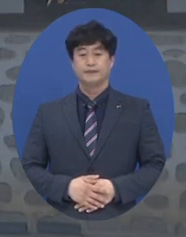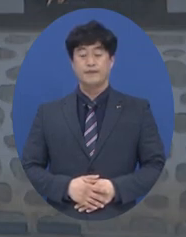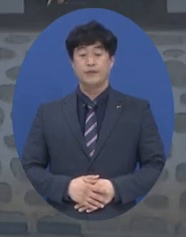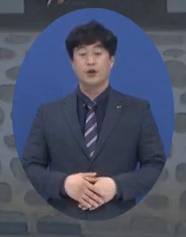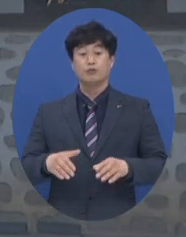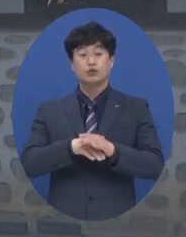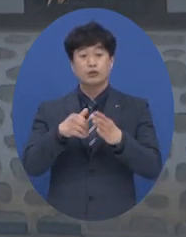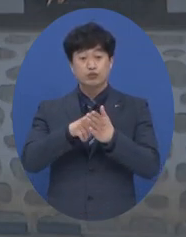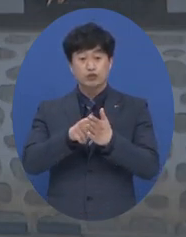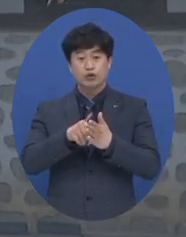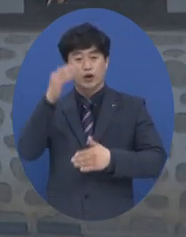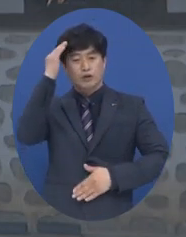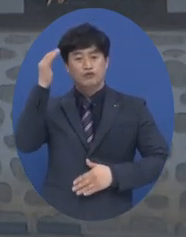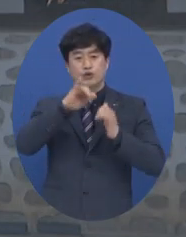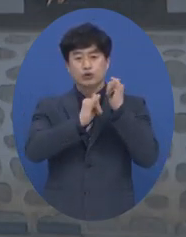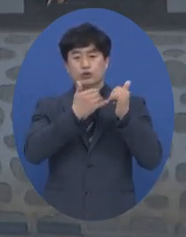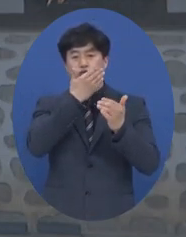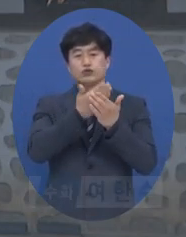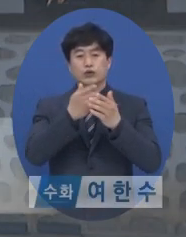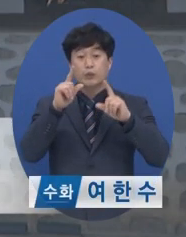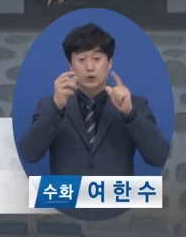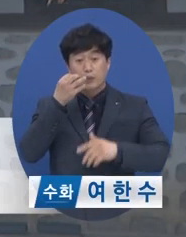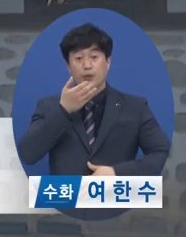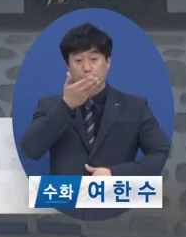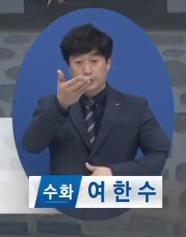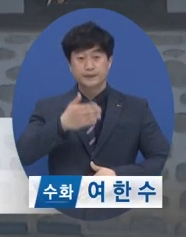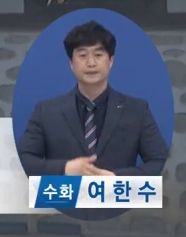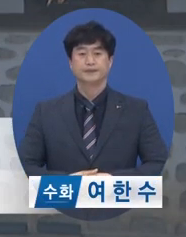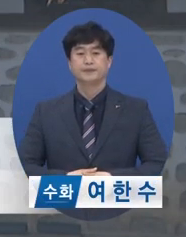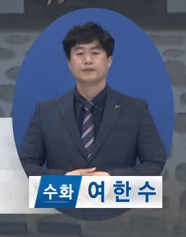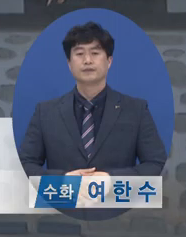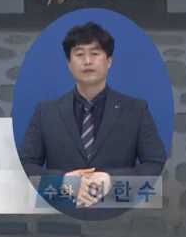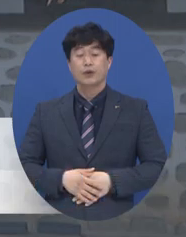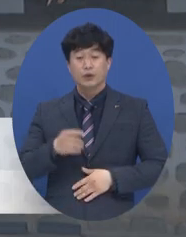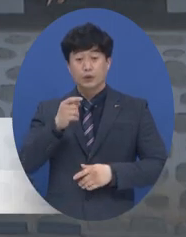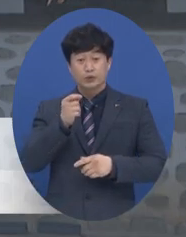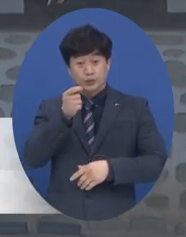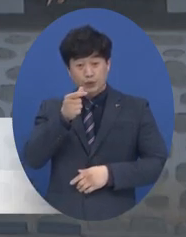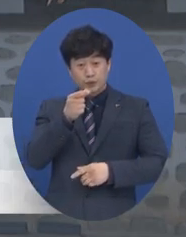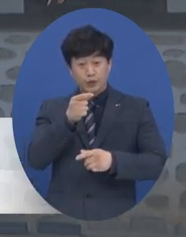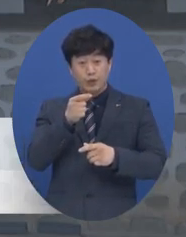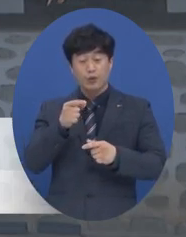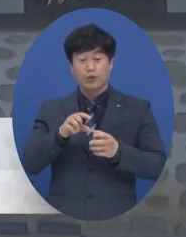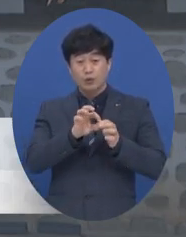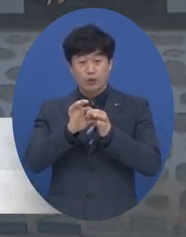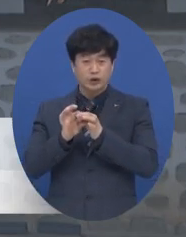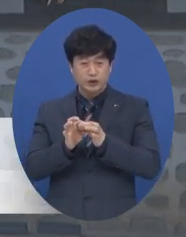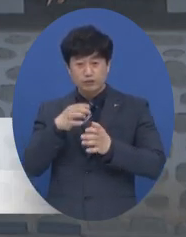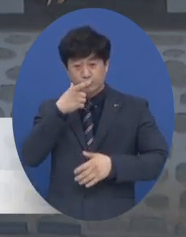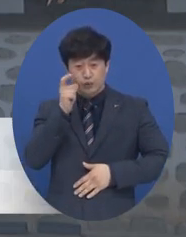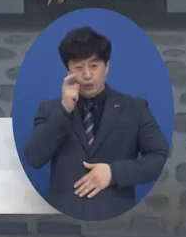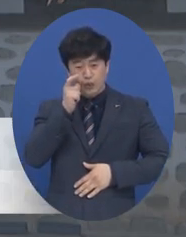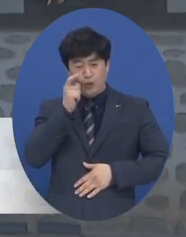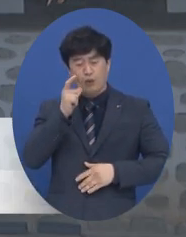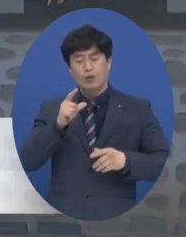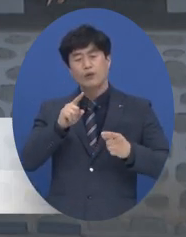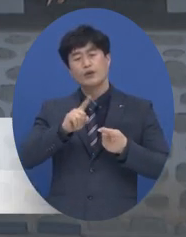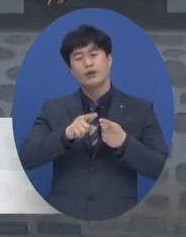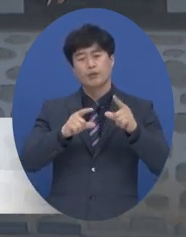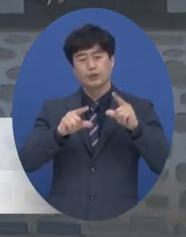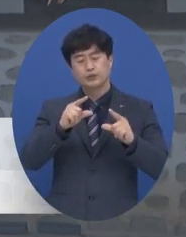문화재는 우리 역사의 귀중한 모습들을 보여 주는데요 조금만 관심을 소홀히 하면 제 모습을 잃고 방치 되기